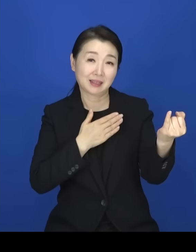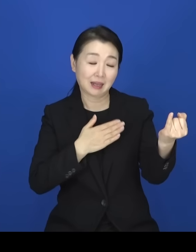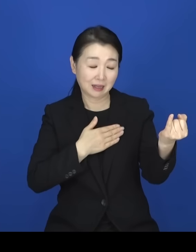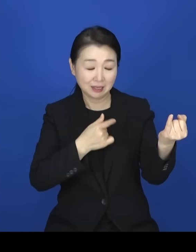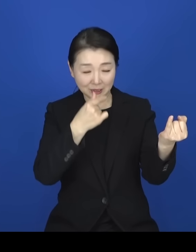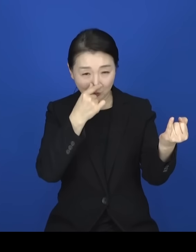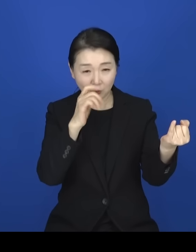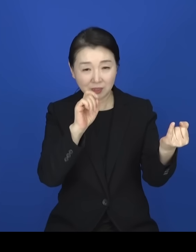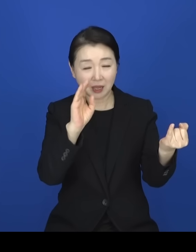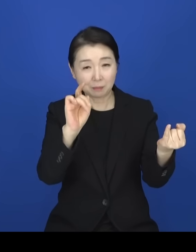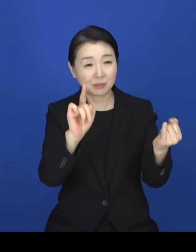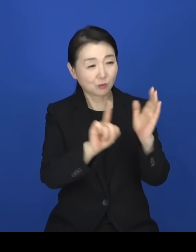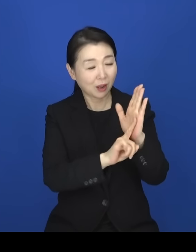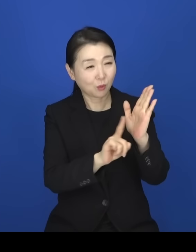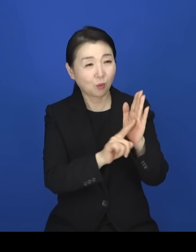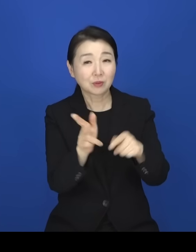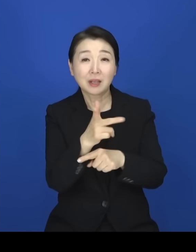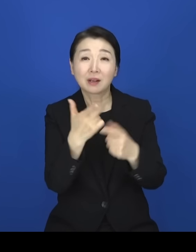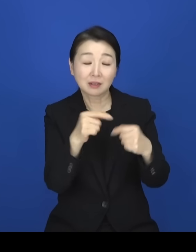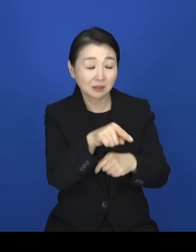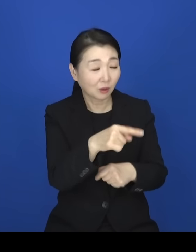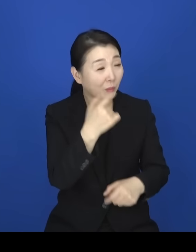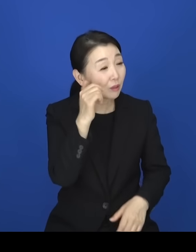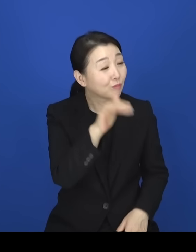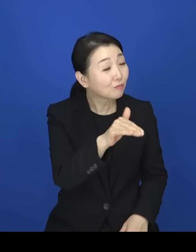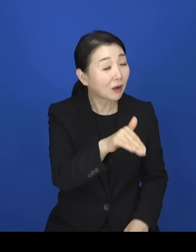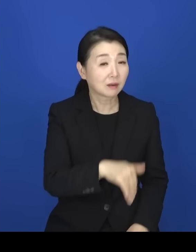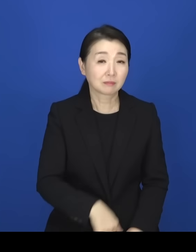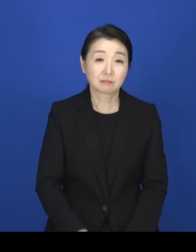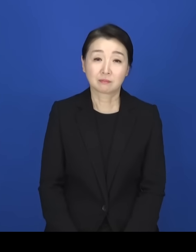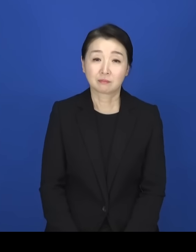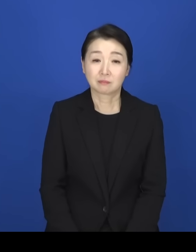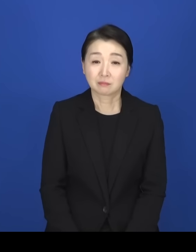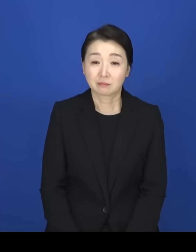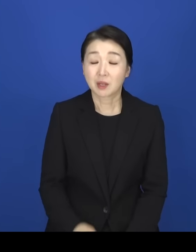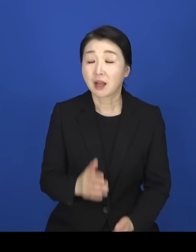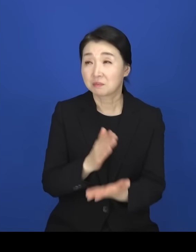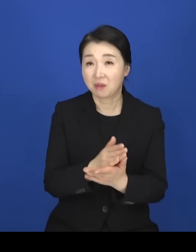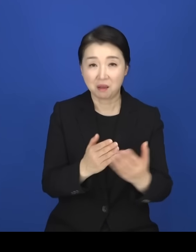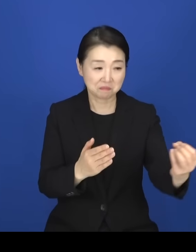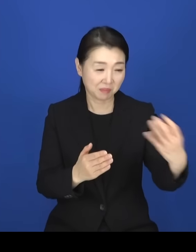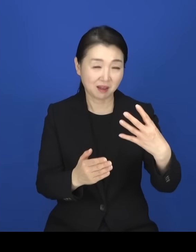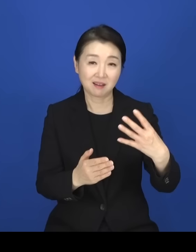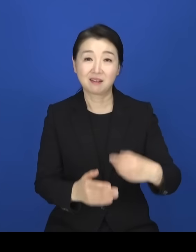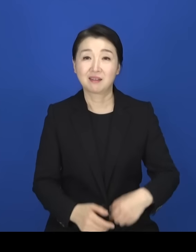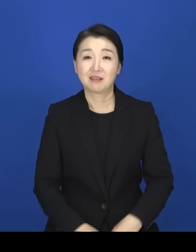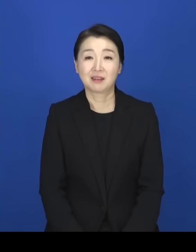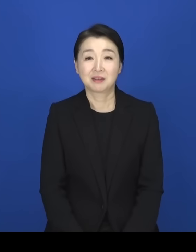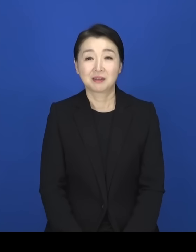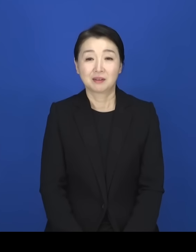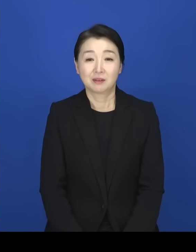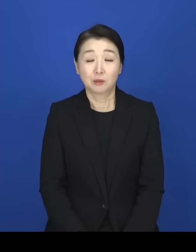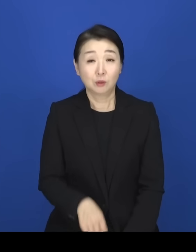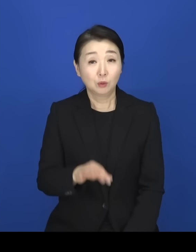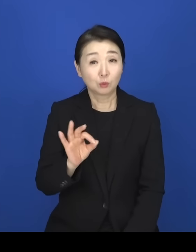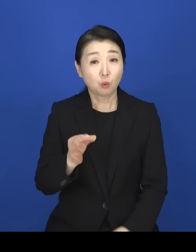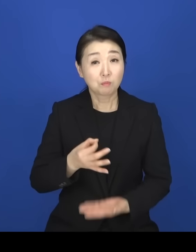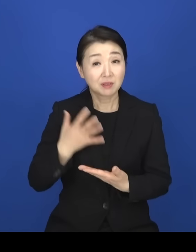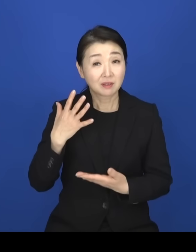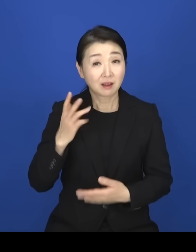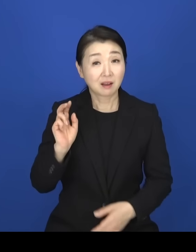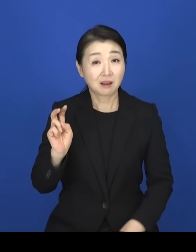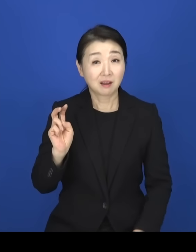것 같은데 예. 혹시 엄마한테 한번 물어본다 했더니 안 했으면 좋겠어라고 엄마가 얘기를 하시는 거예요. 그래서 셌을 거